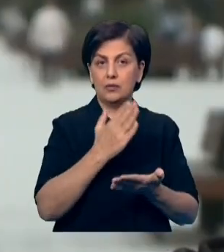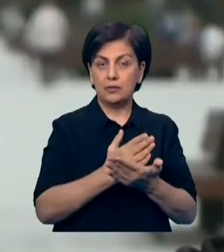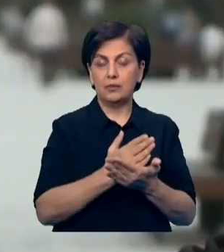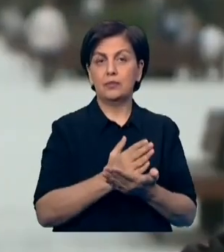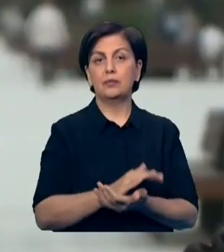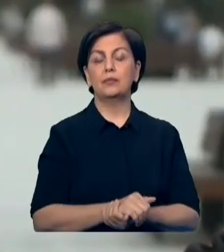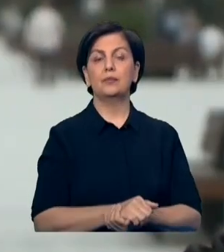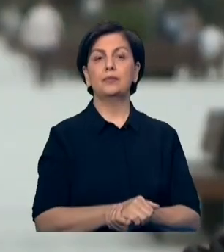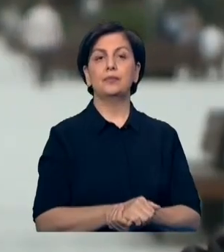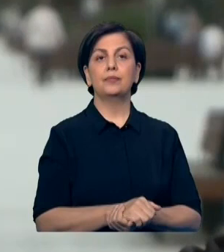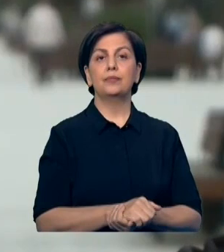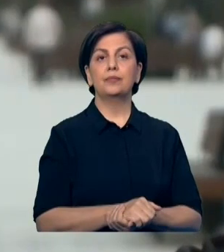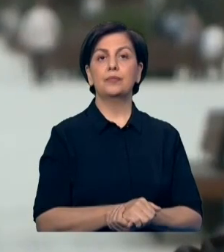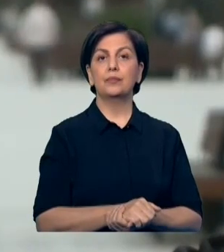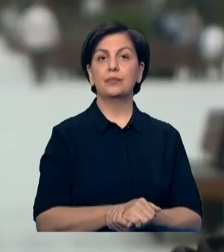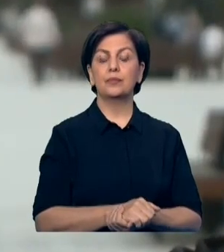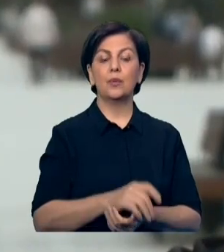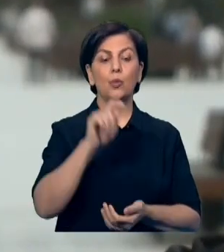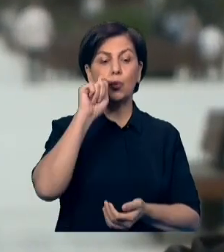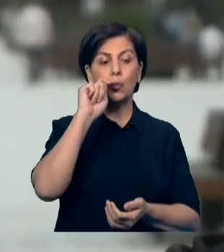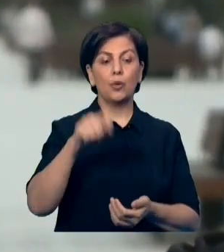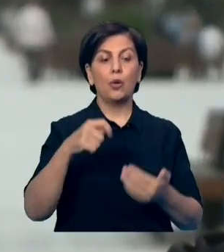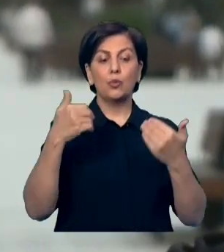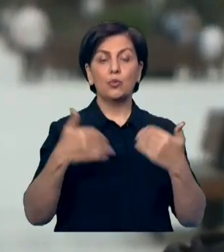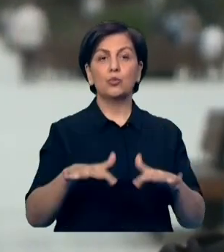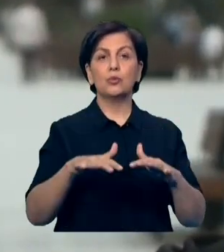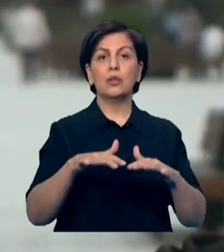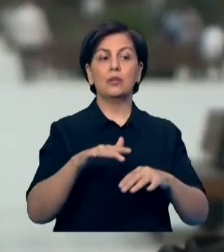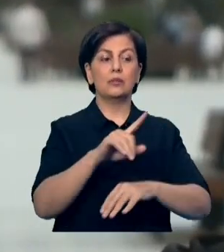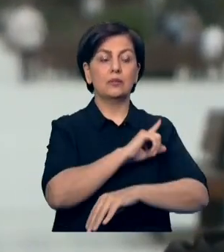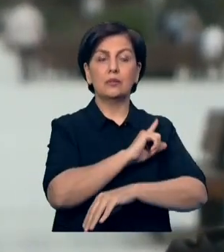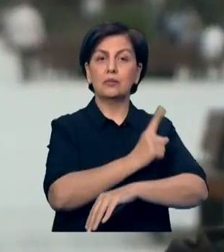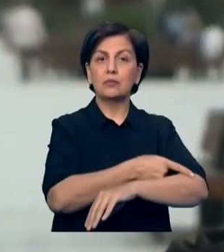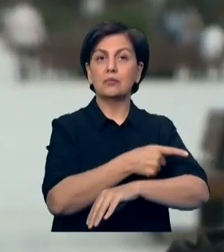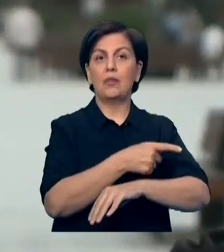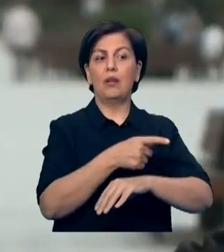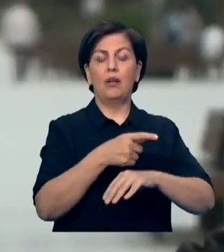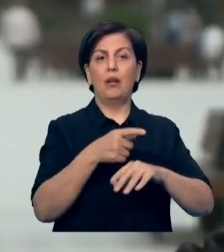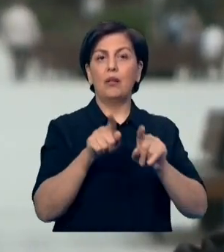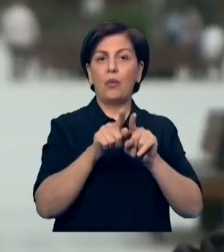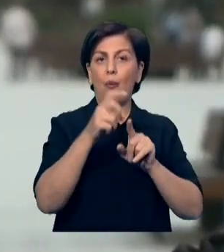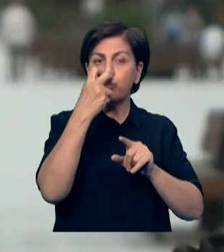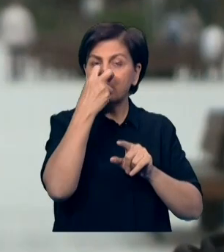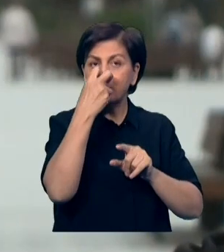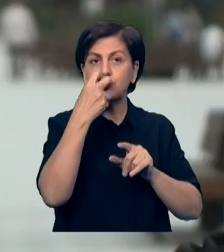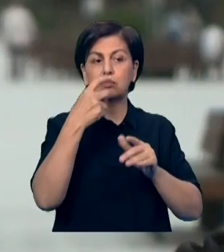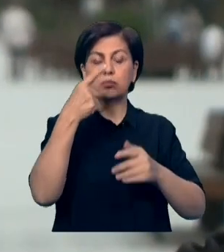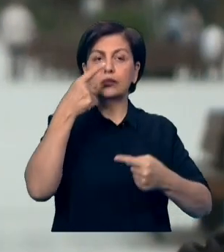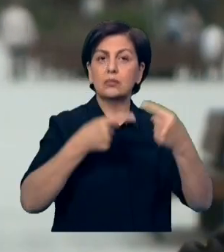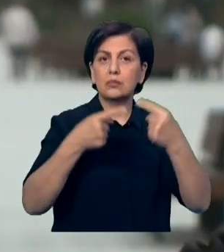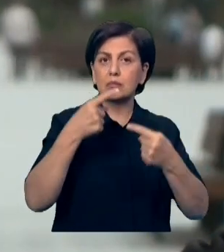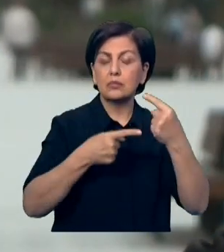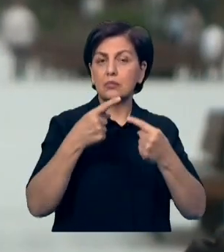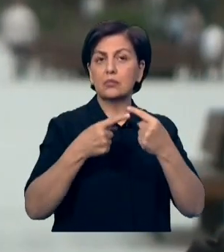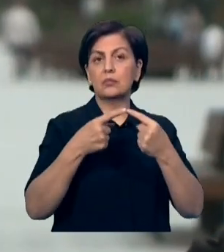bəri Ukraynalıların dünyanın ikinci ordusu qarşısında duruş gətirməsində, mübarizə apara bilməsində həm